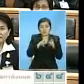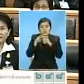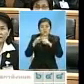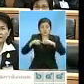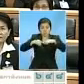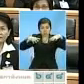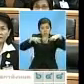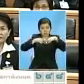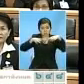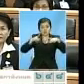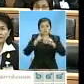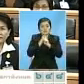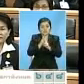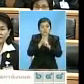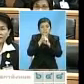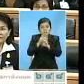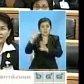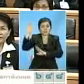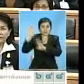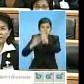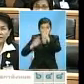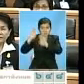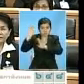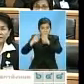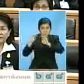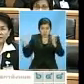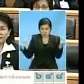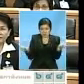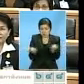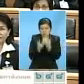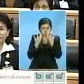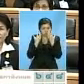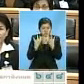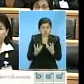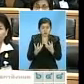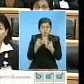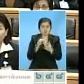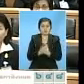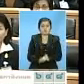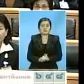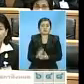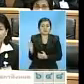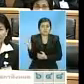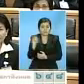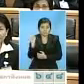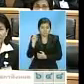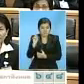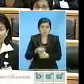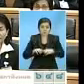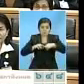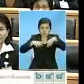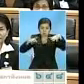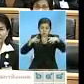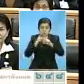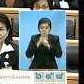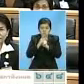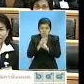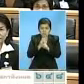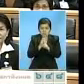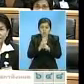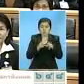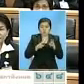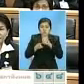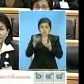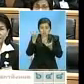ที่ขัดต่อหลักการของประชาธิปไตยอย่างรุนแรงเป็นวิถีทางที่ขัดต่อหลักนิติธรรมอย่